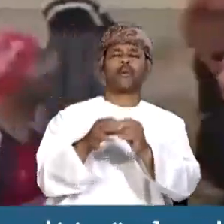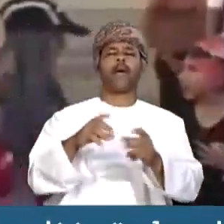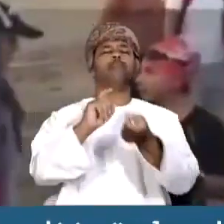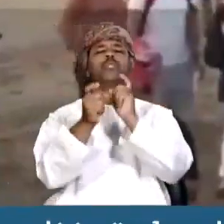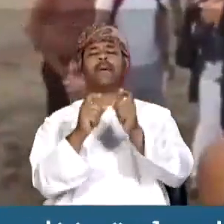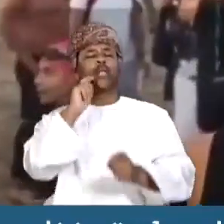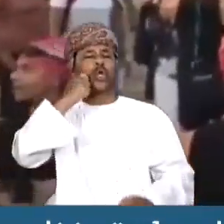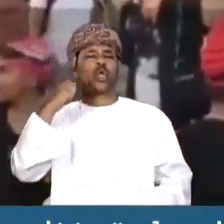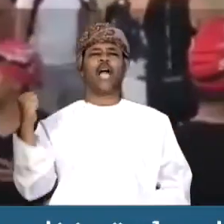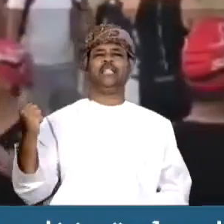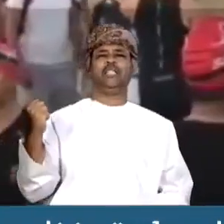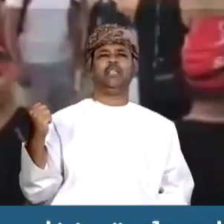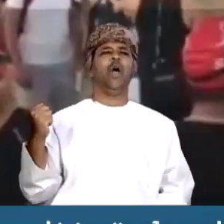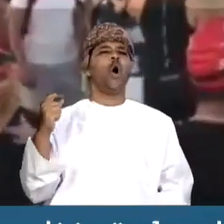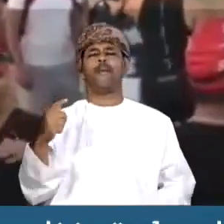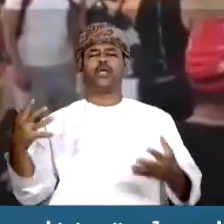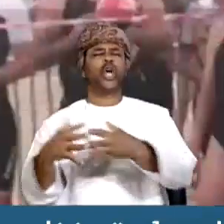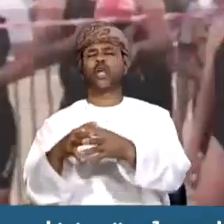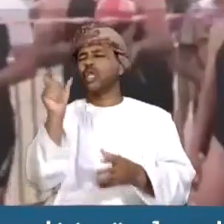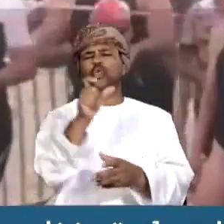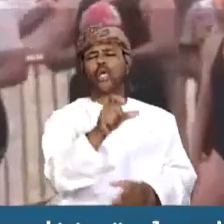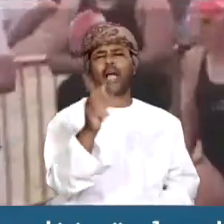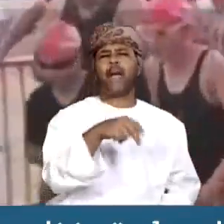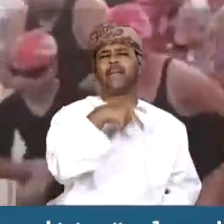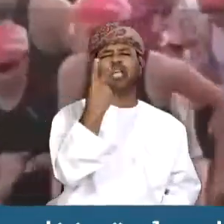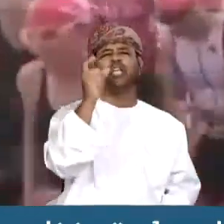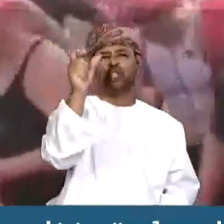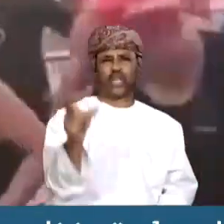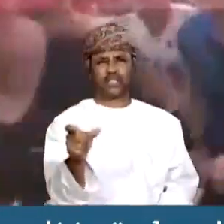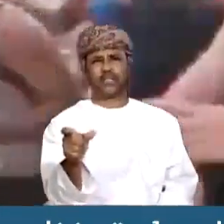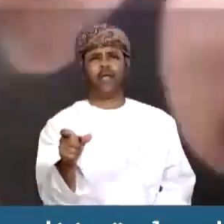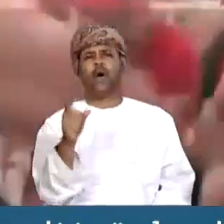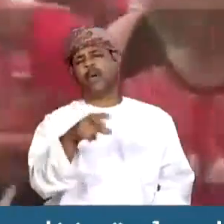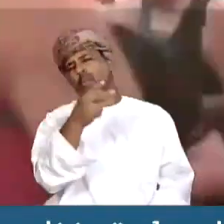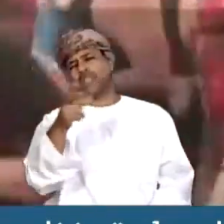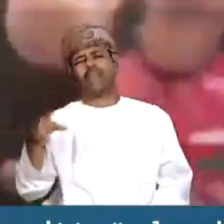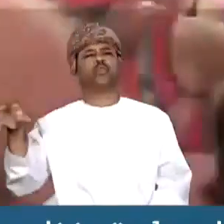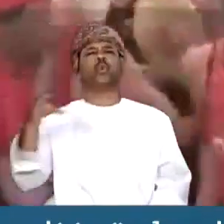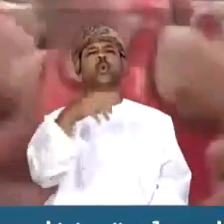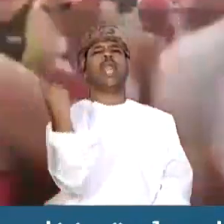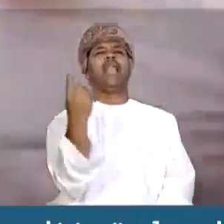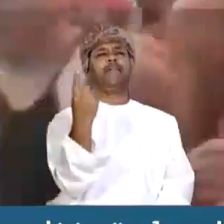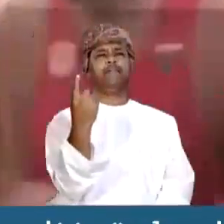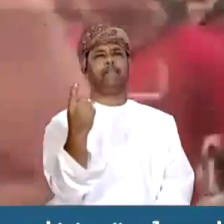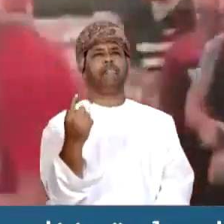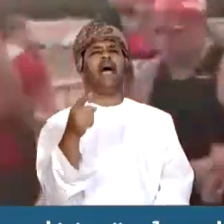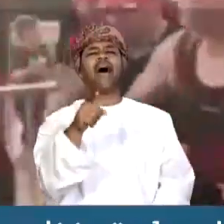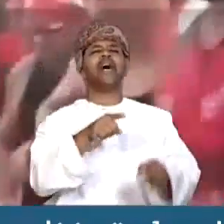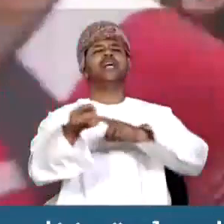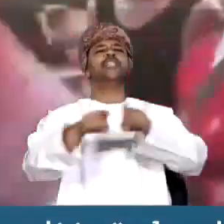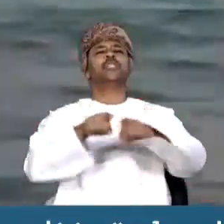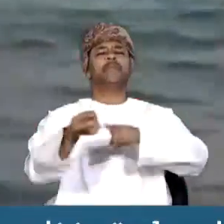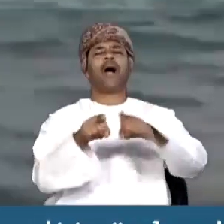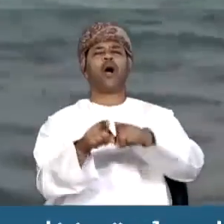الحديدي، والتي شارك فيها ما يقارب من 200 متسابق من مختلف دول العالم. ويعد السباق الذي